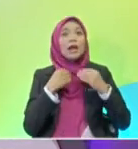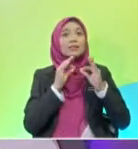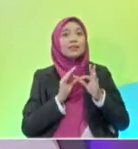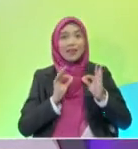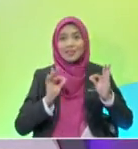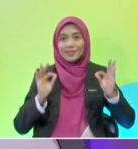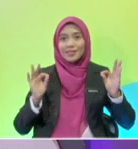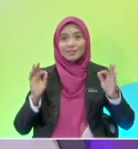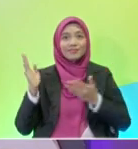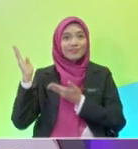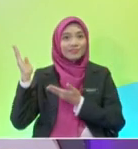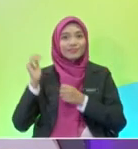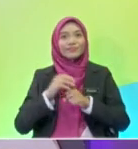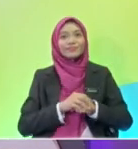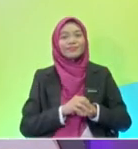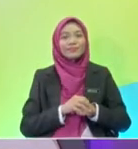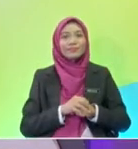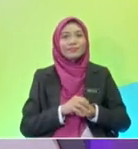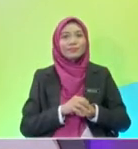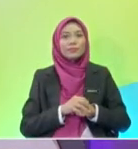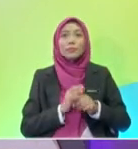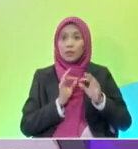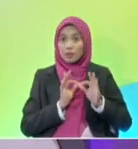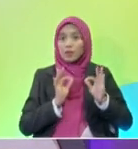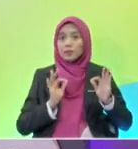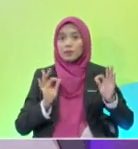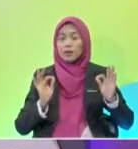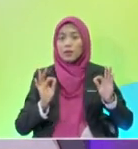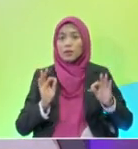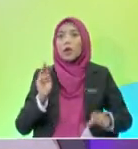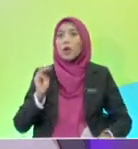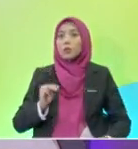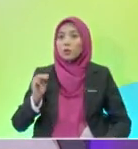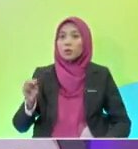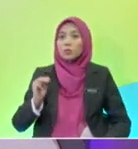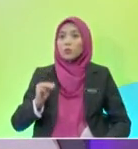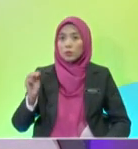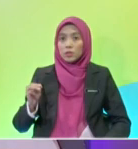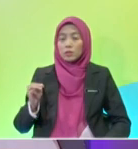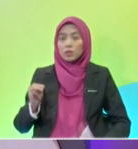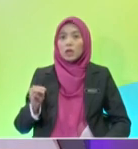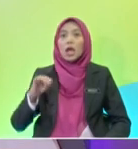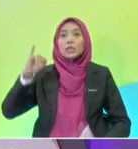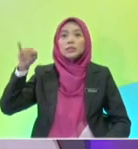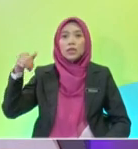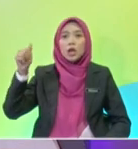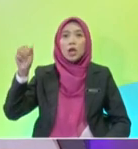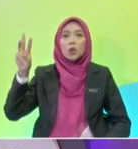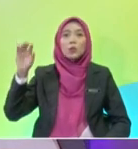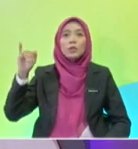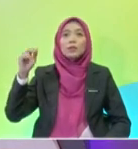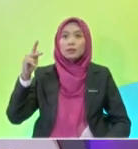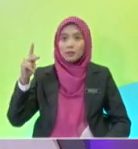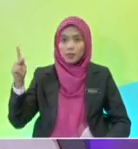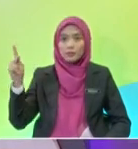oke ayah yang akan murid-muridkan ini adalah tentang situasi di kampung angka